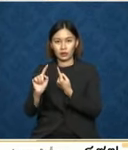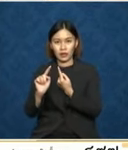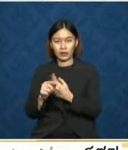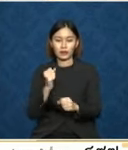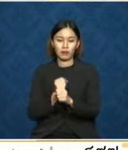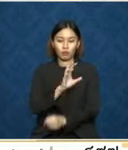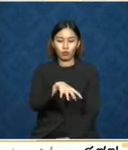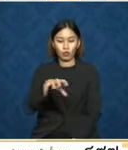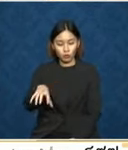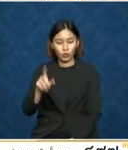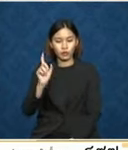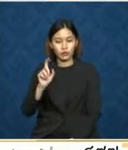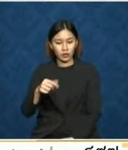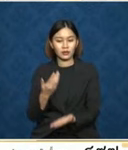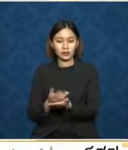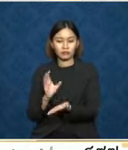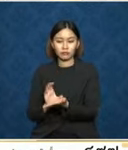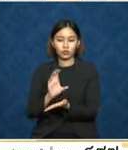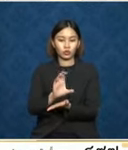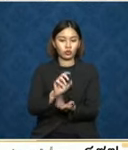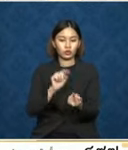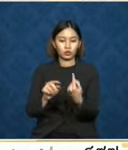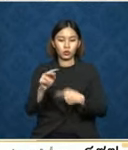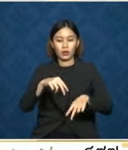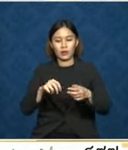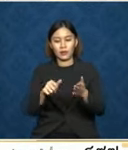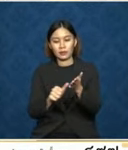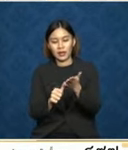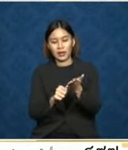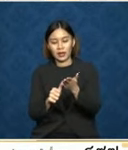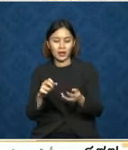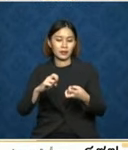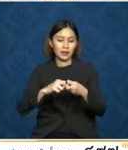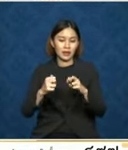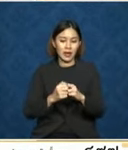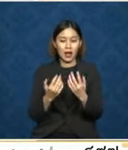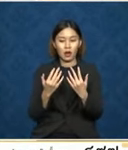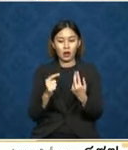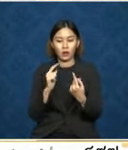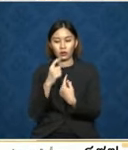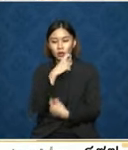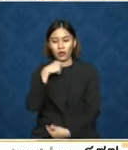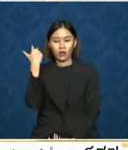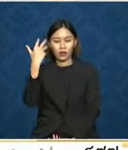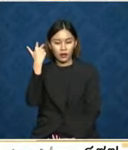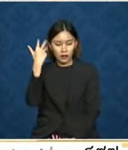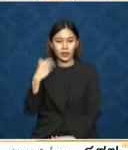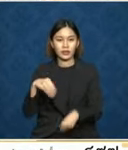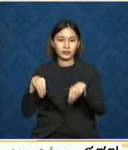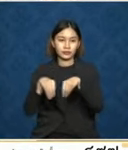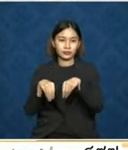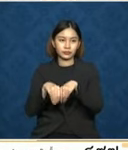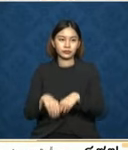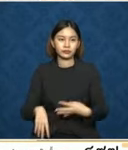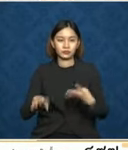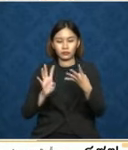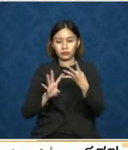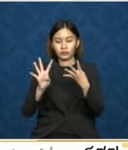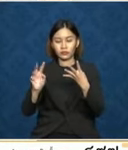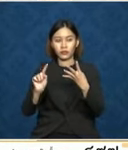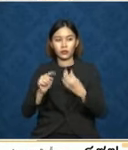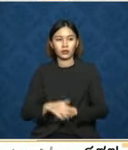ในการที่จะแก้ไขปัญหาเพื่อรองรับรับภัยแล้งที่จะเกิดในเร็ววันนี้นันะครับเรื่องที่ 4สืบเนื่องจากที่